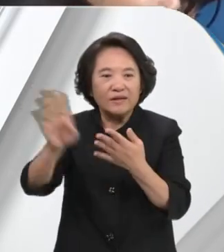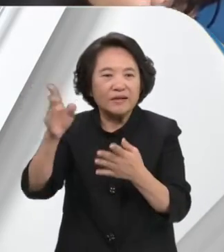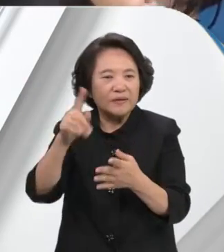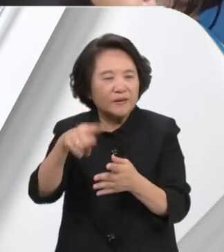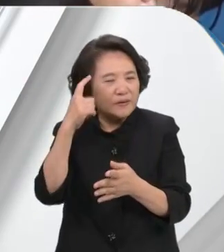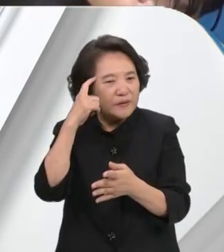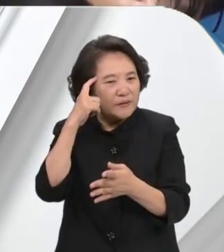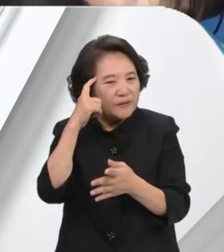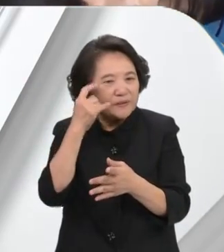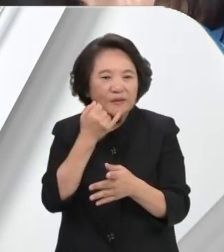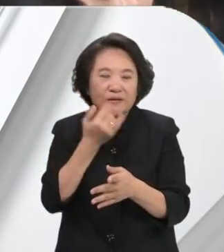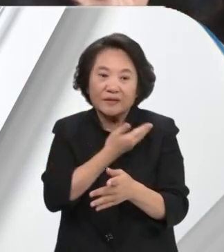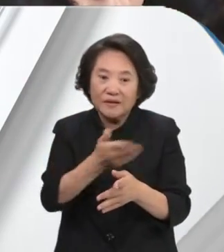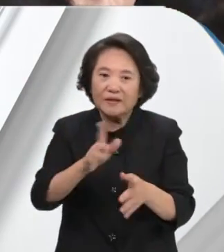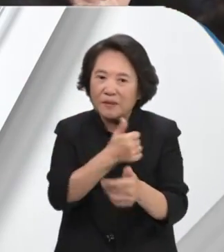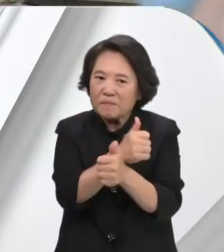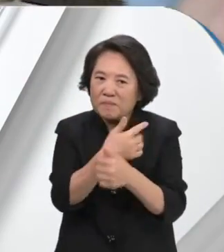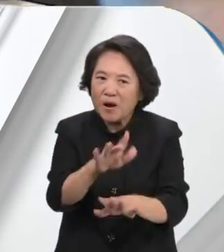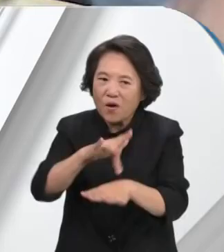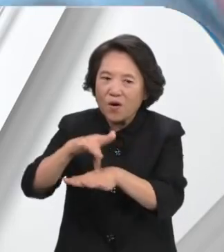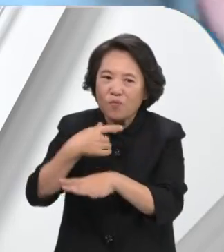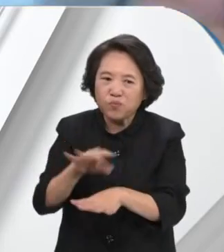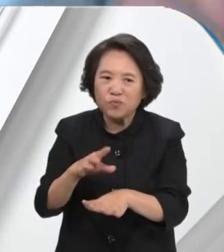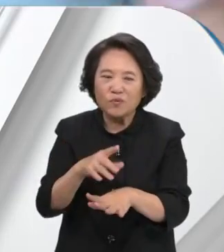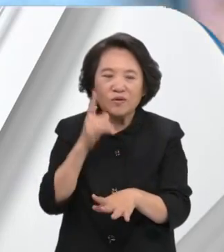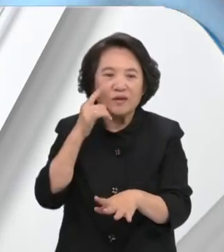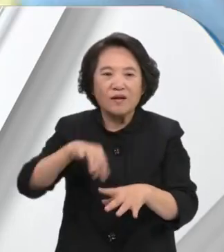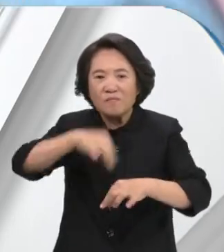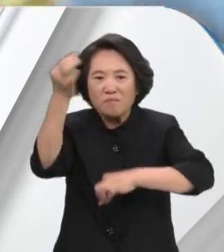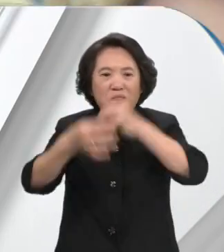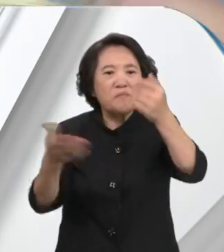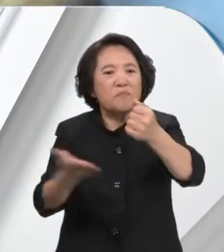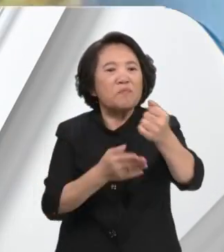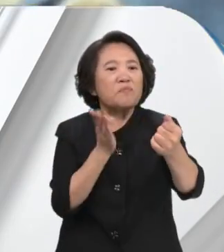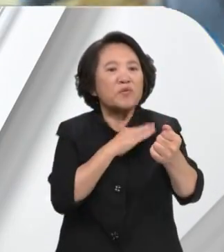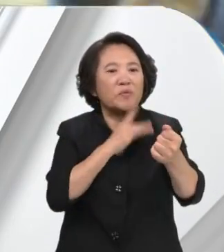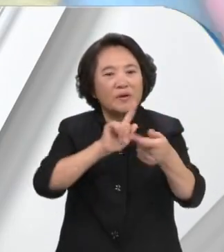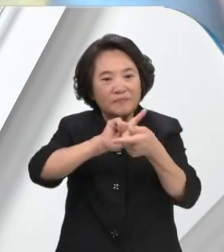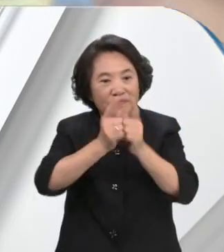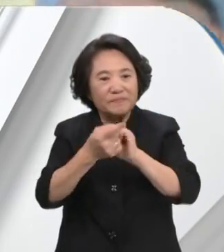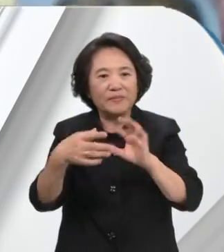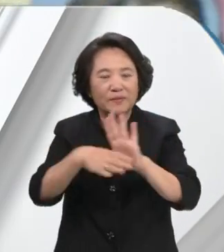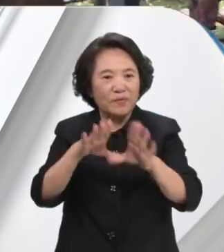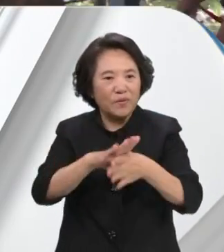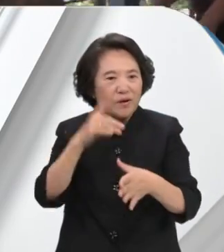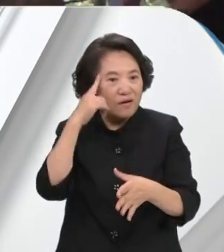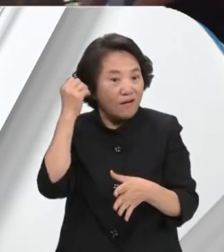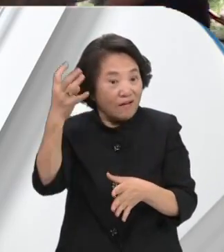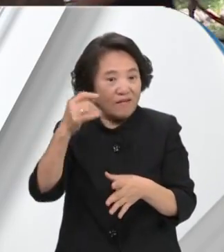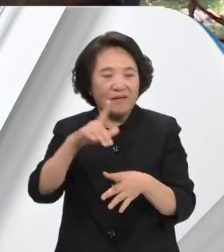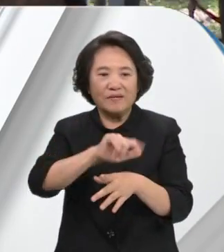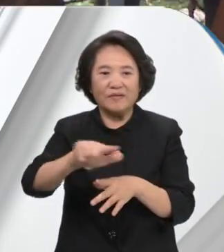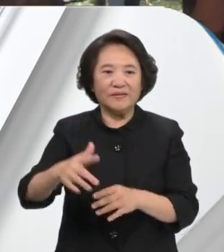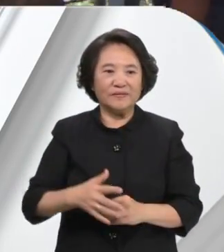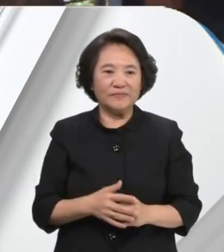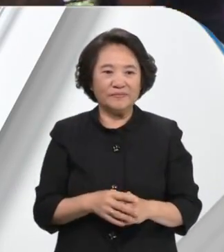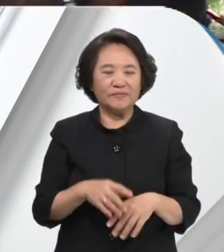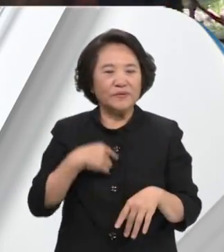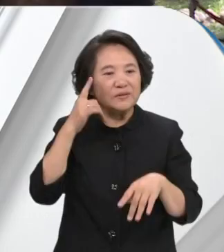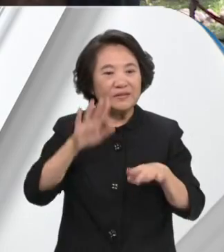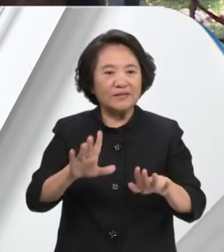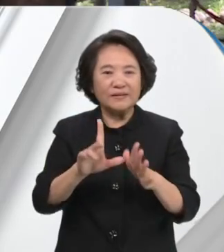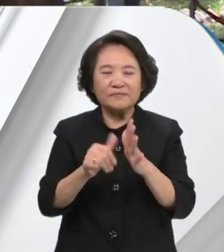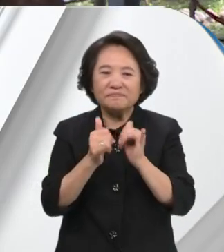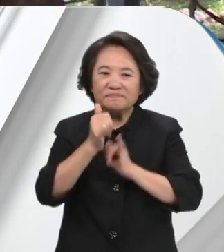陆续推动田间体验考察，利用人家母的壶罐来加工做文创品。 想讲那下人